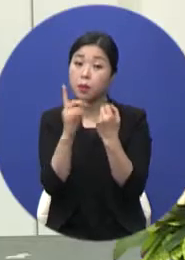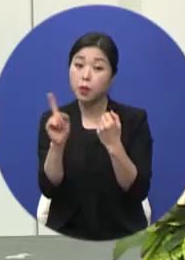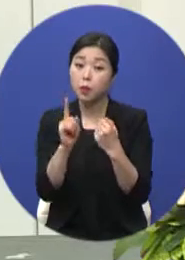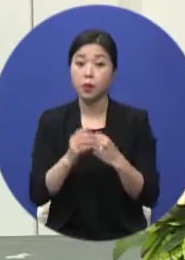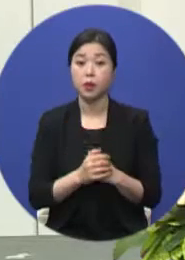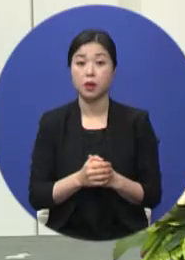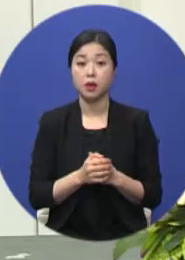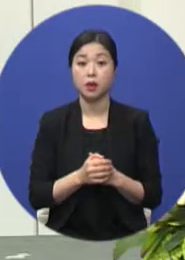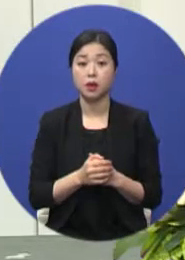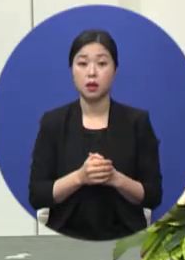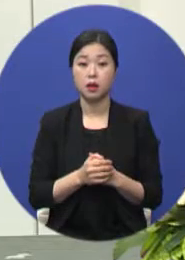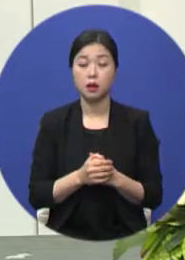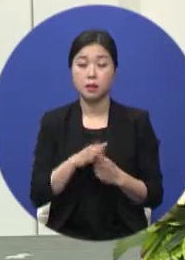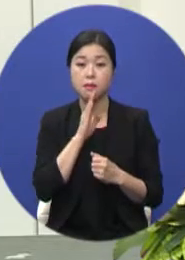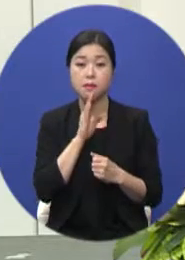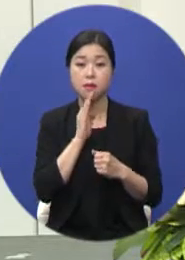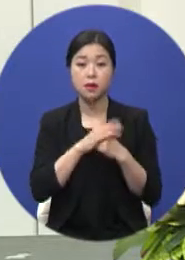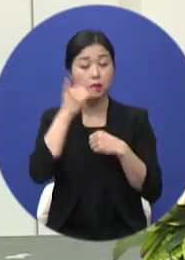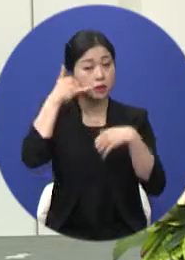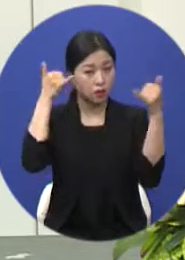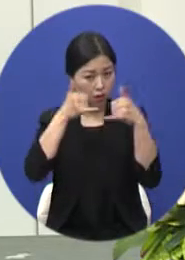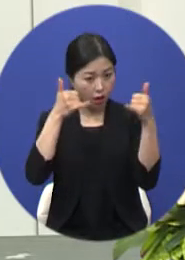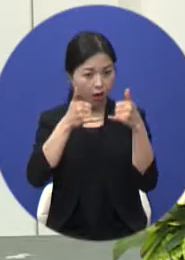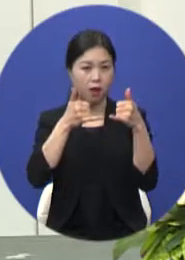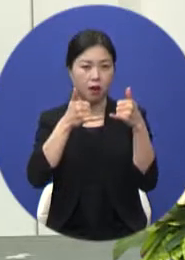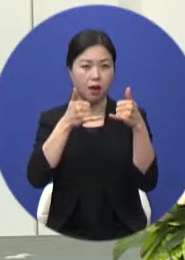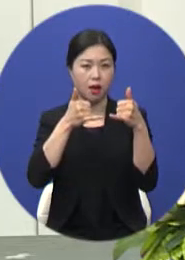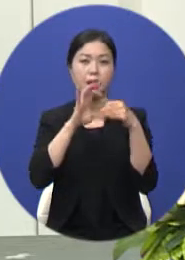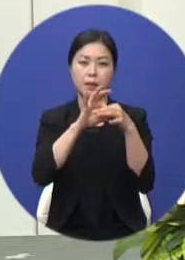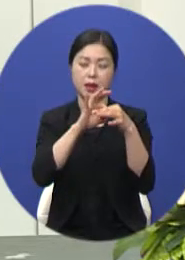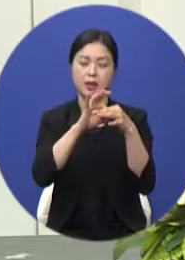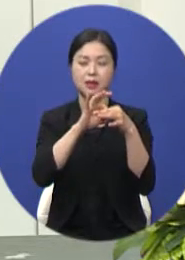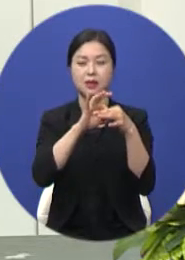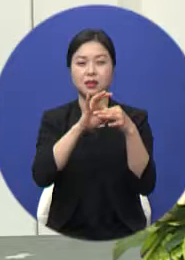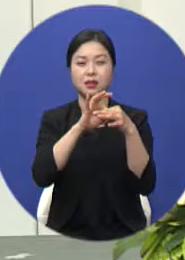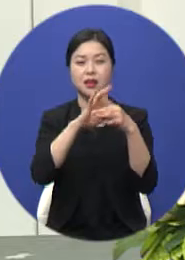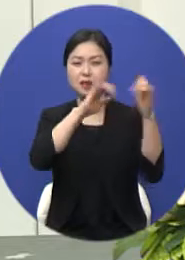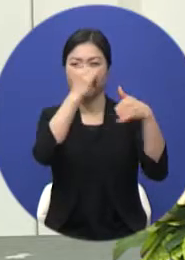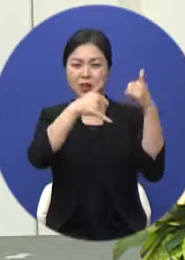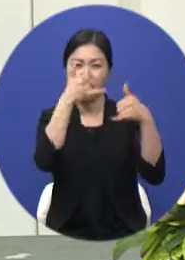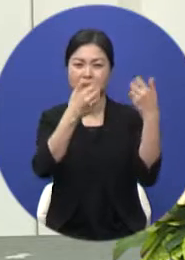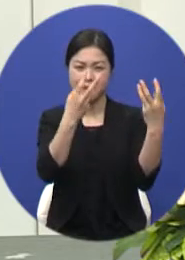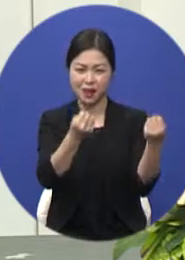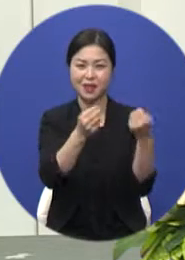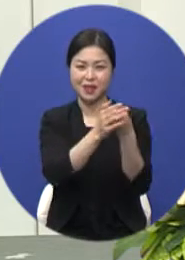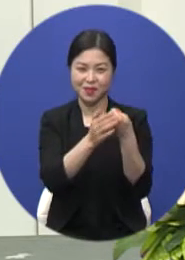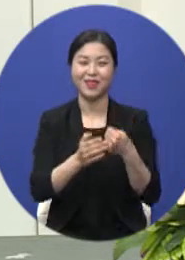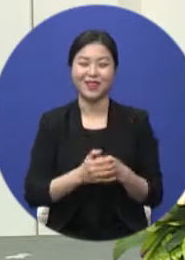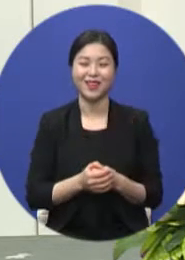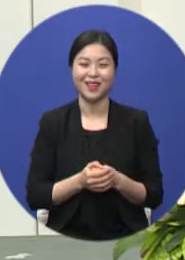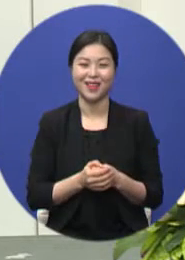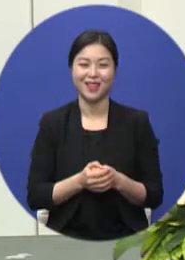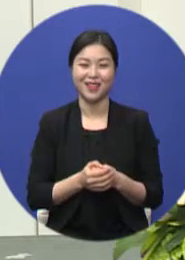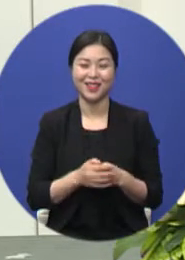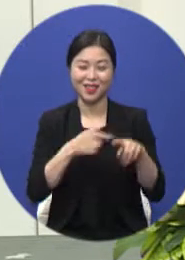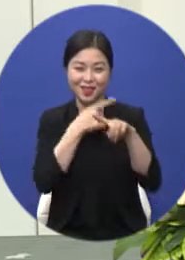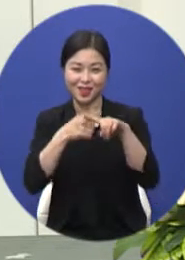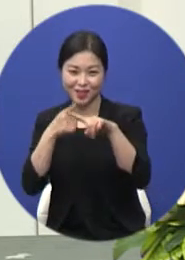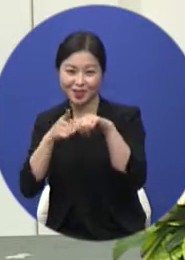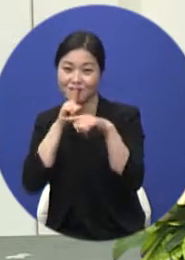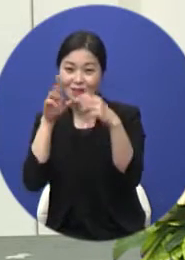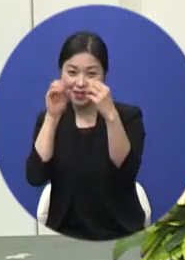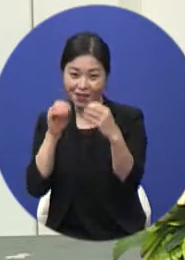그러니까 중에 또 가장 전화 상담이 또 예. 많이 들어와서 아, 그러신가요? 아니 우리는 뭐 짬짬이 또 이제 말씀드리고 중요한